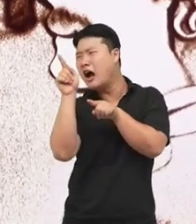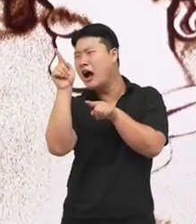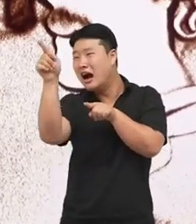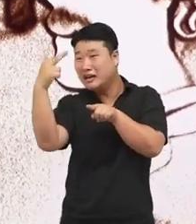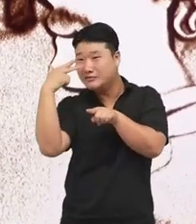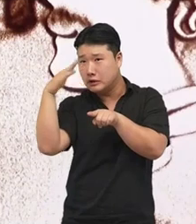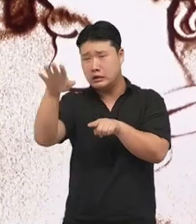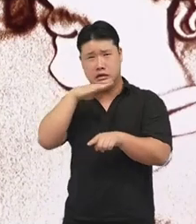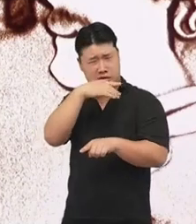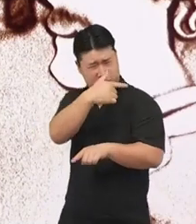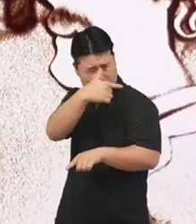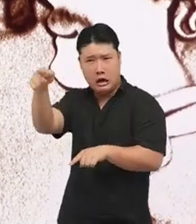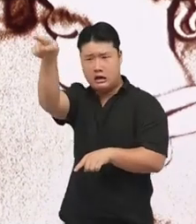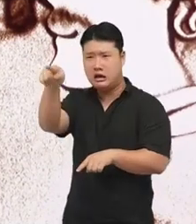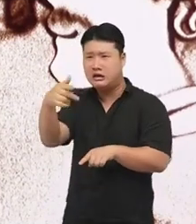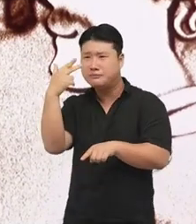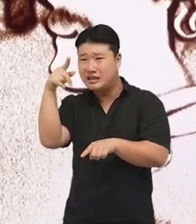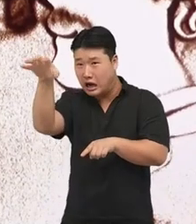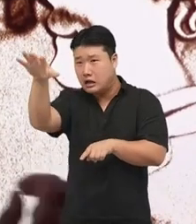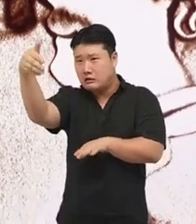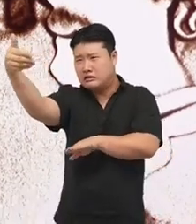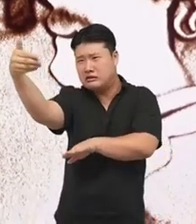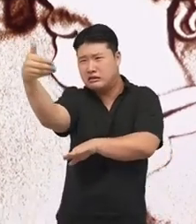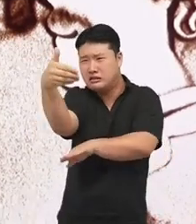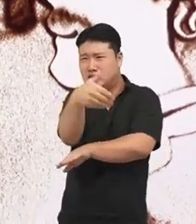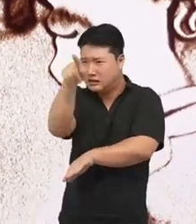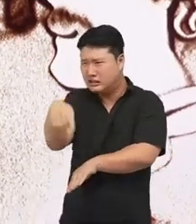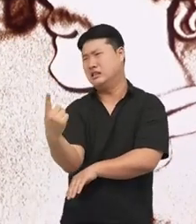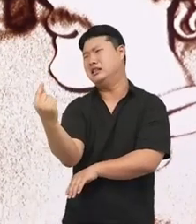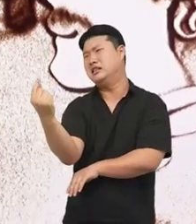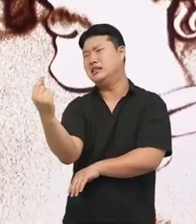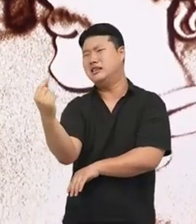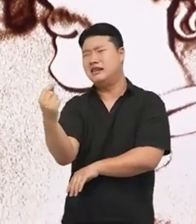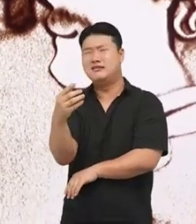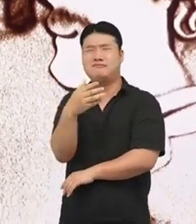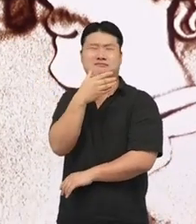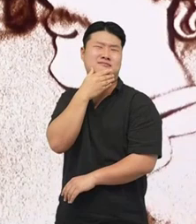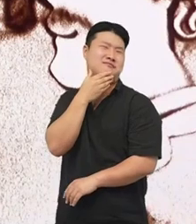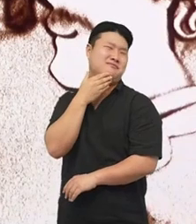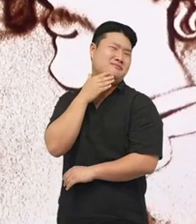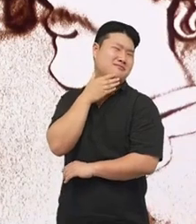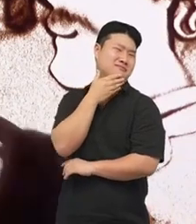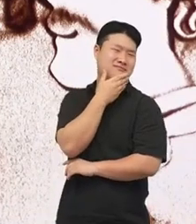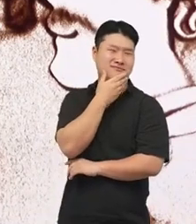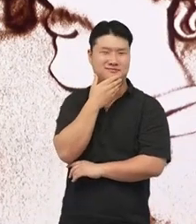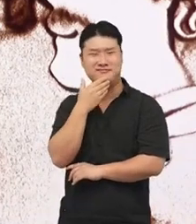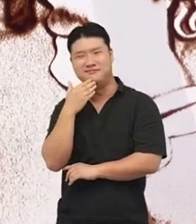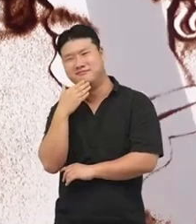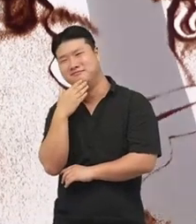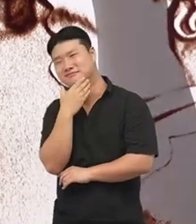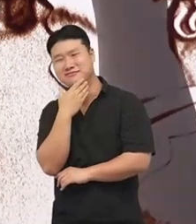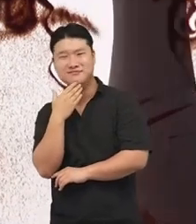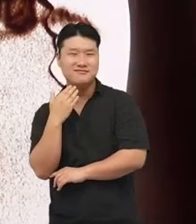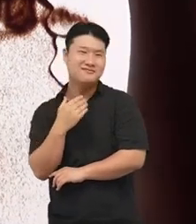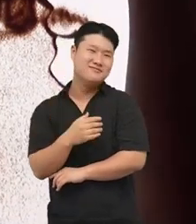온 사람들이구먼. 아는 체 하기 좋아하는 약전 훈장이 수염을 쓰다듬으며 말합니다.